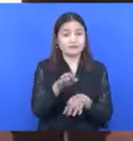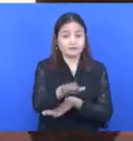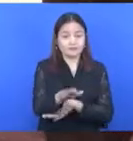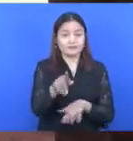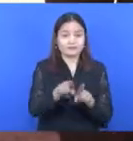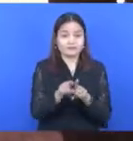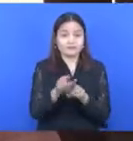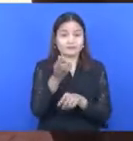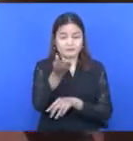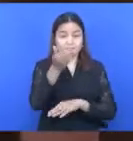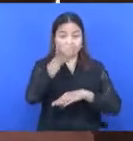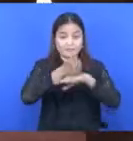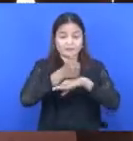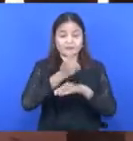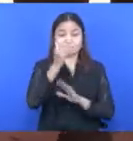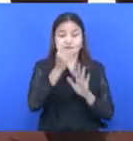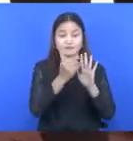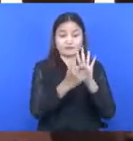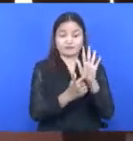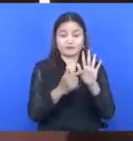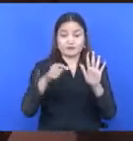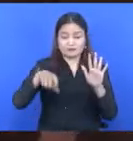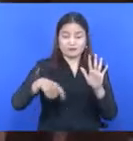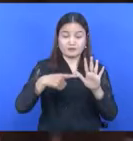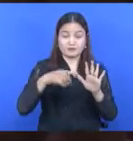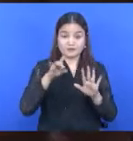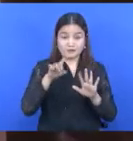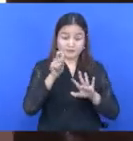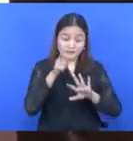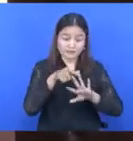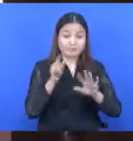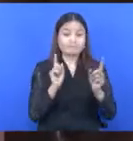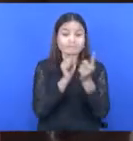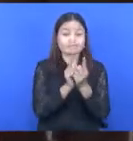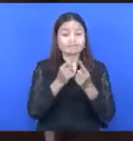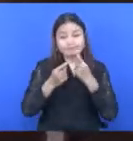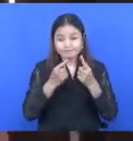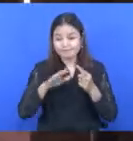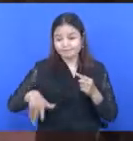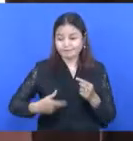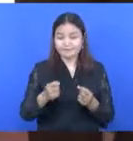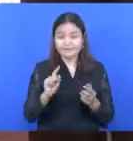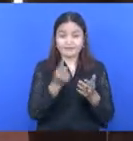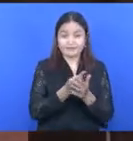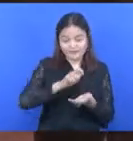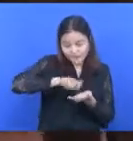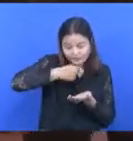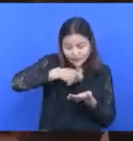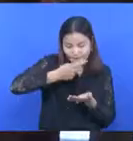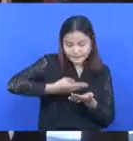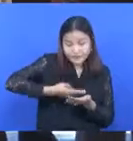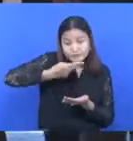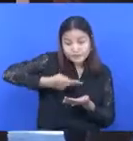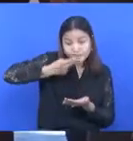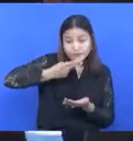ករដ្ឋមន្ត្រីជាសភារាបានអញ្ជើញបន្តដំណើរជួបសម្ដែងសម្ណាថ្លែងអំណរគុណនឹងទទួលទាននំបញ្ចុកជាមួយប្រជាពលរដ្ឋដែលបានបោះឆ្នោត